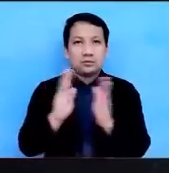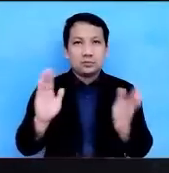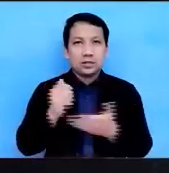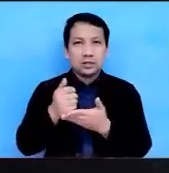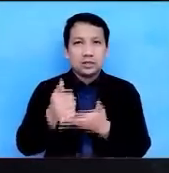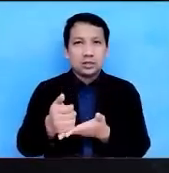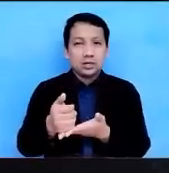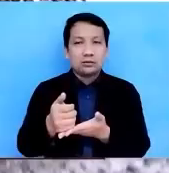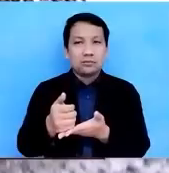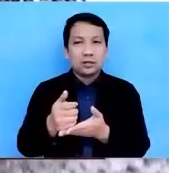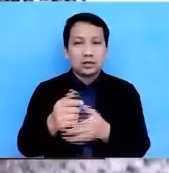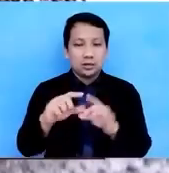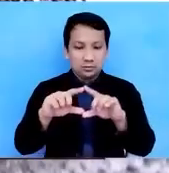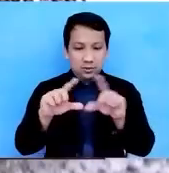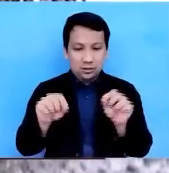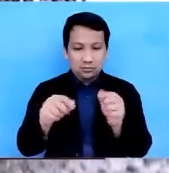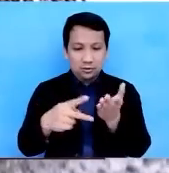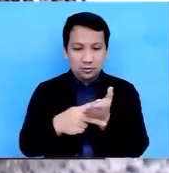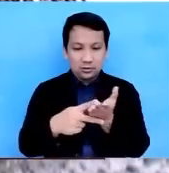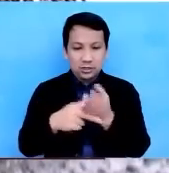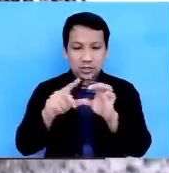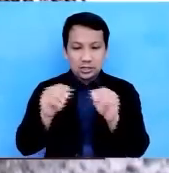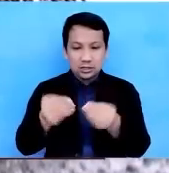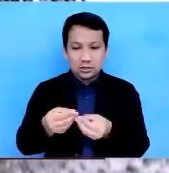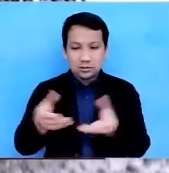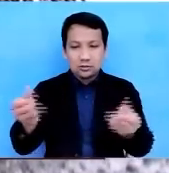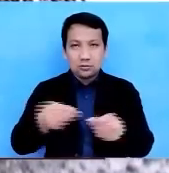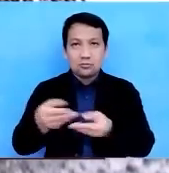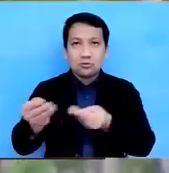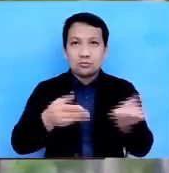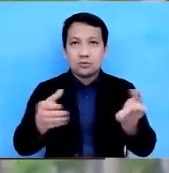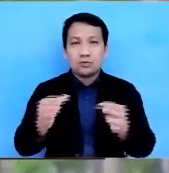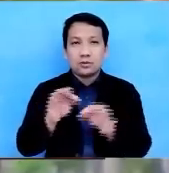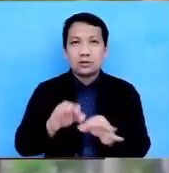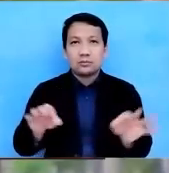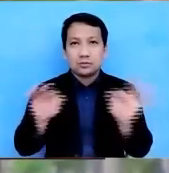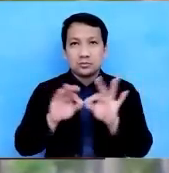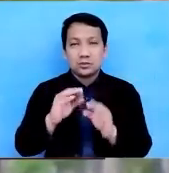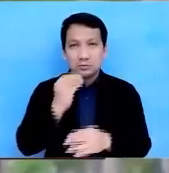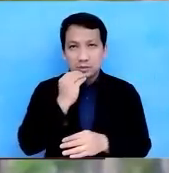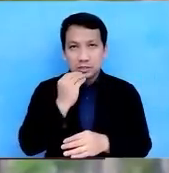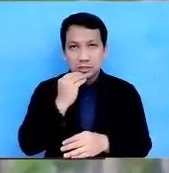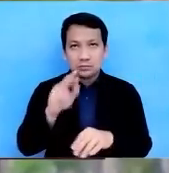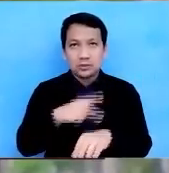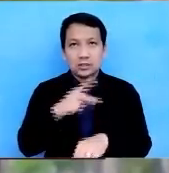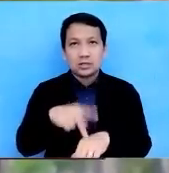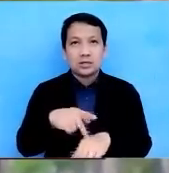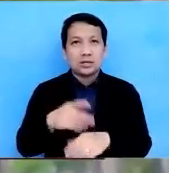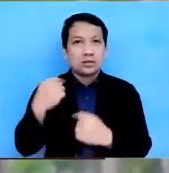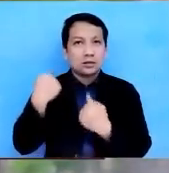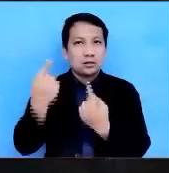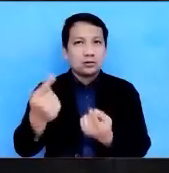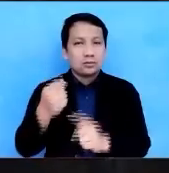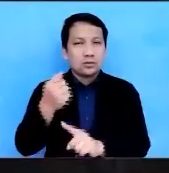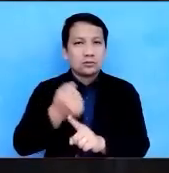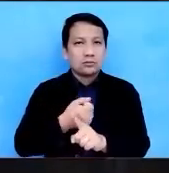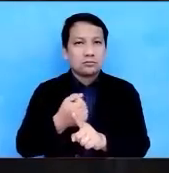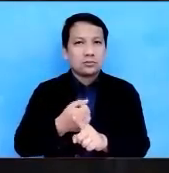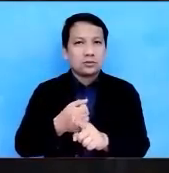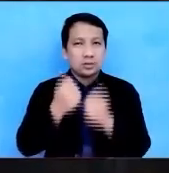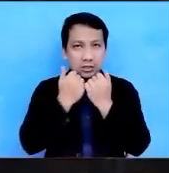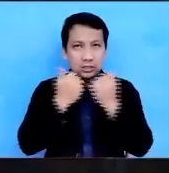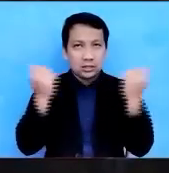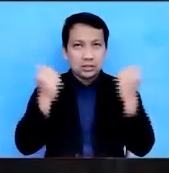para maibsan kahit paano ang kahirapan, lalo na sa pagkain sa Pilipinas. Setyembre ng nakaraang taon, ang unang inanunsyo